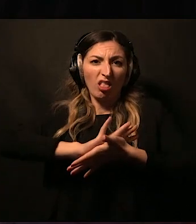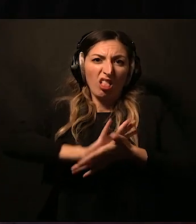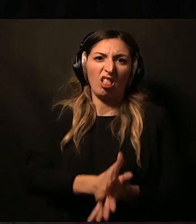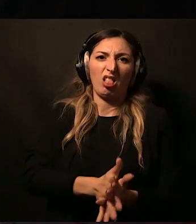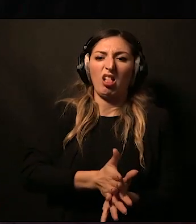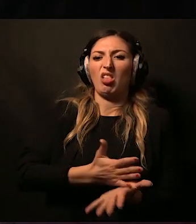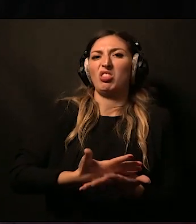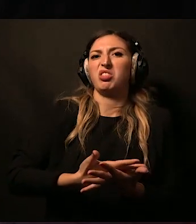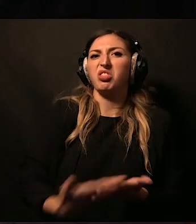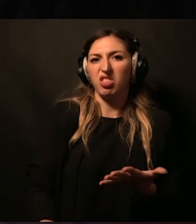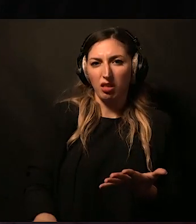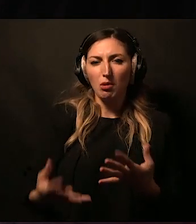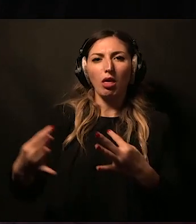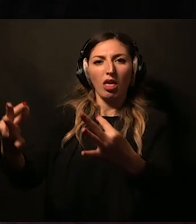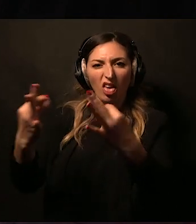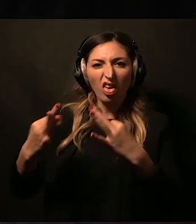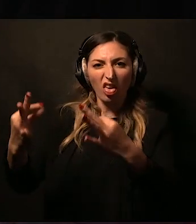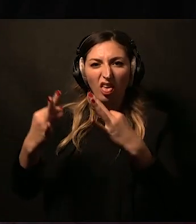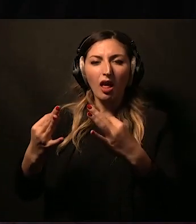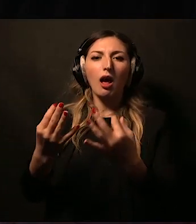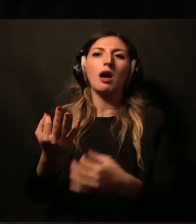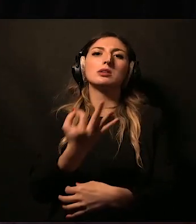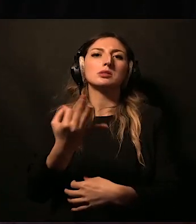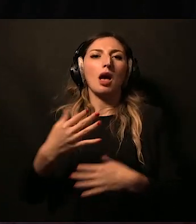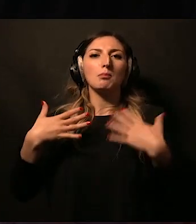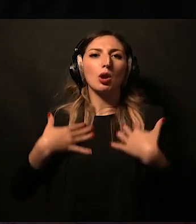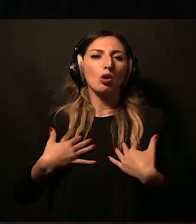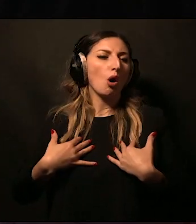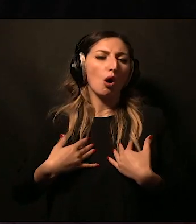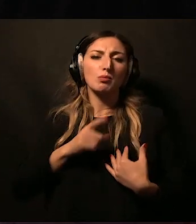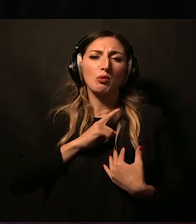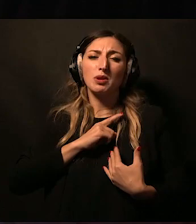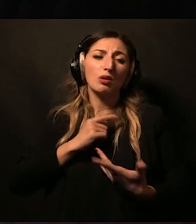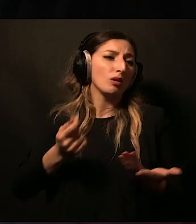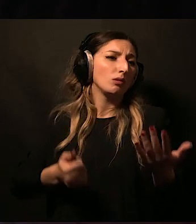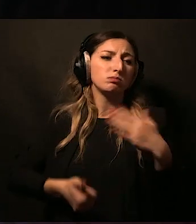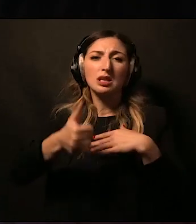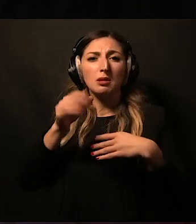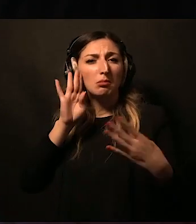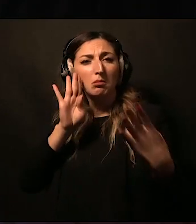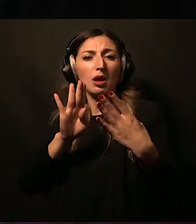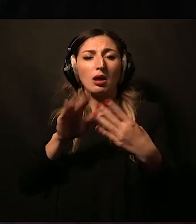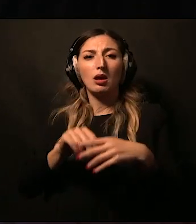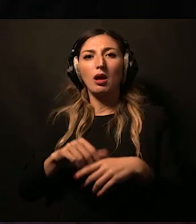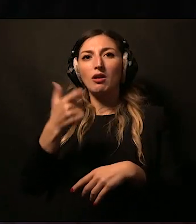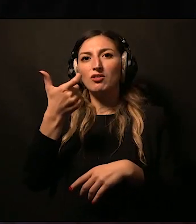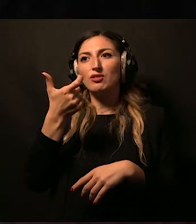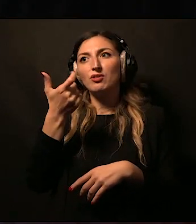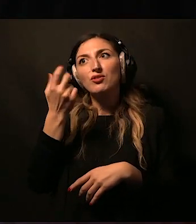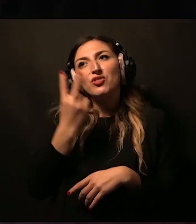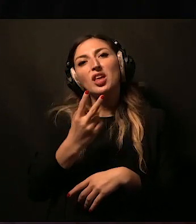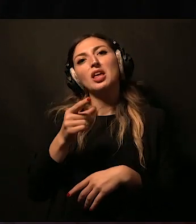in grado di fermarsi prima del mio corpo io però ero diventata bravissima a